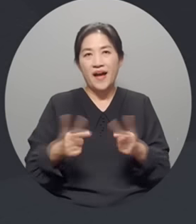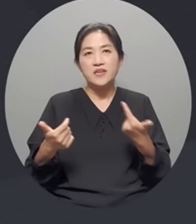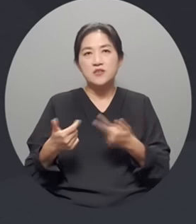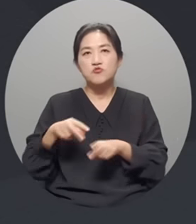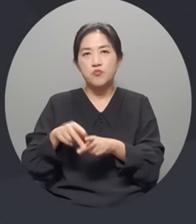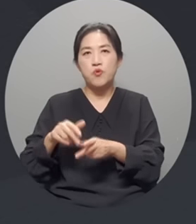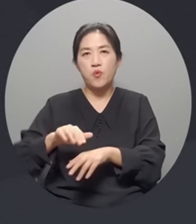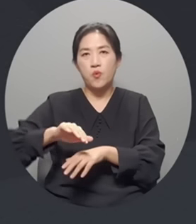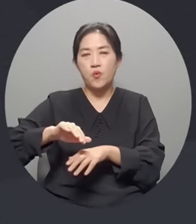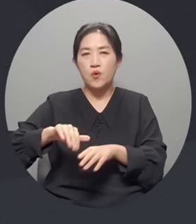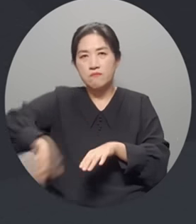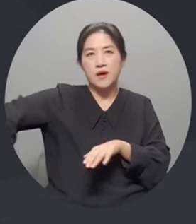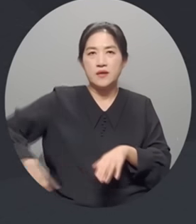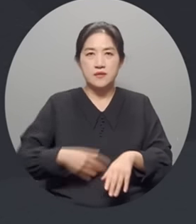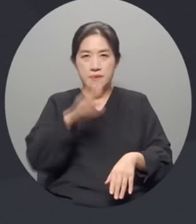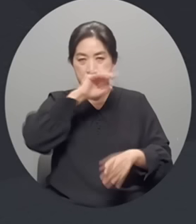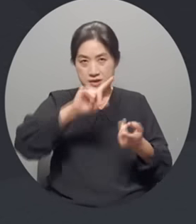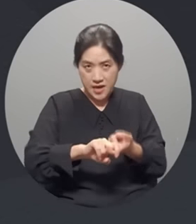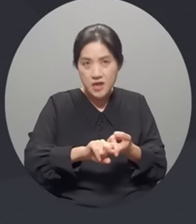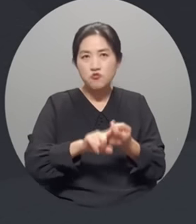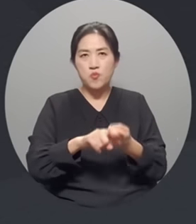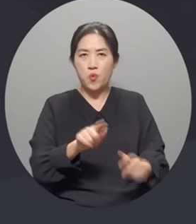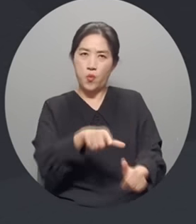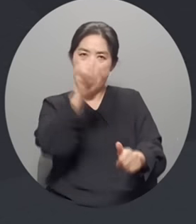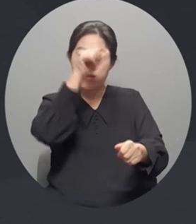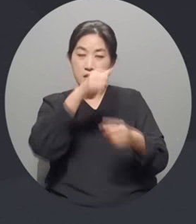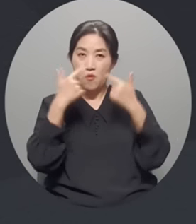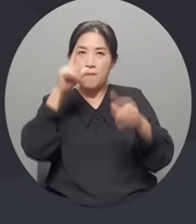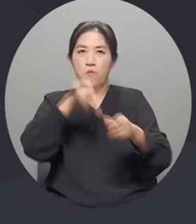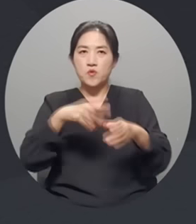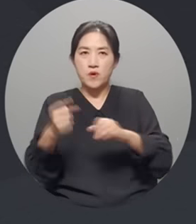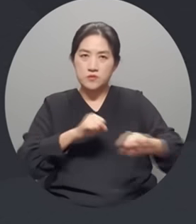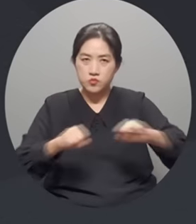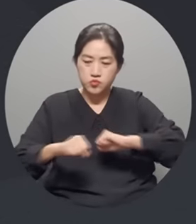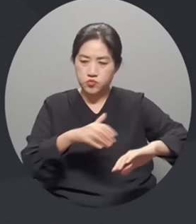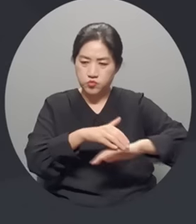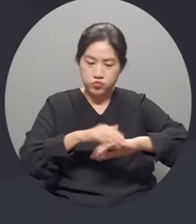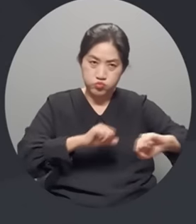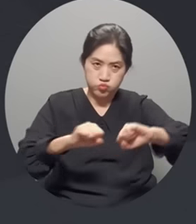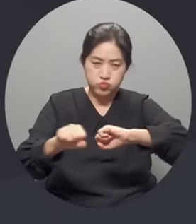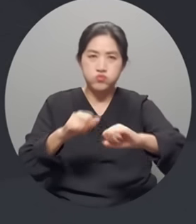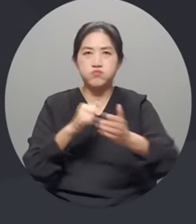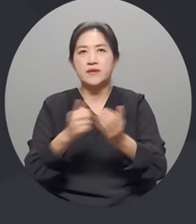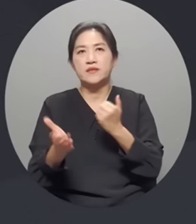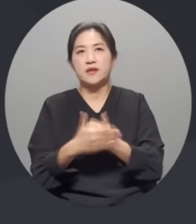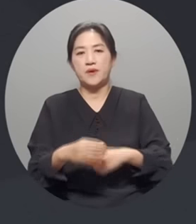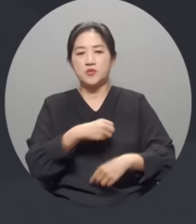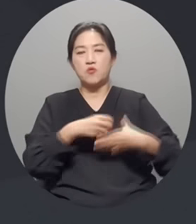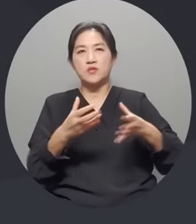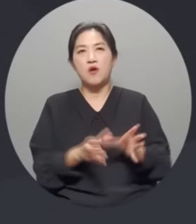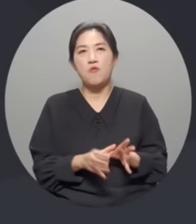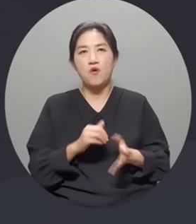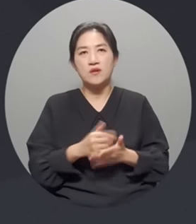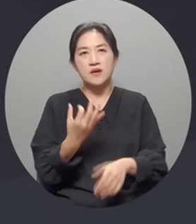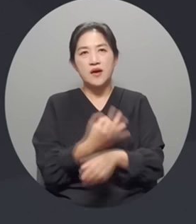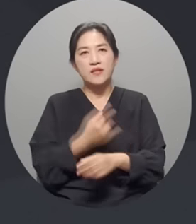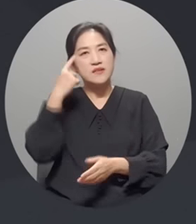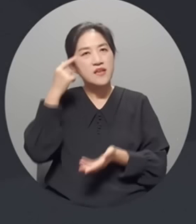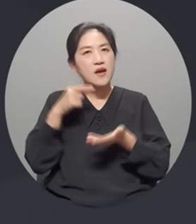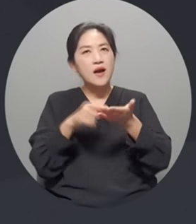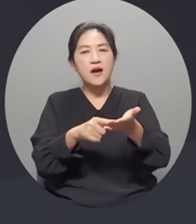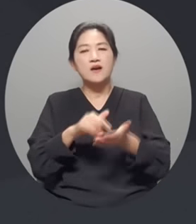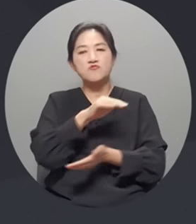당선이라는 뚜렷한 목적의식을 가지고 계획적 능동적으로 실행한 것이어서 정당원으로서 할 수 있는 단순한 의견